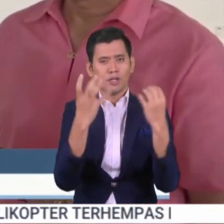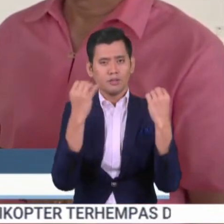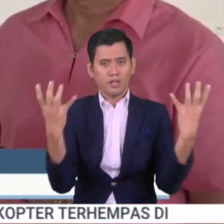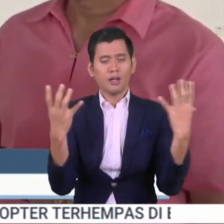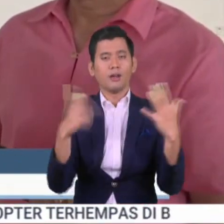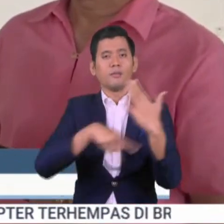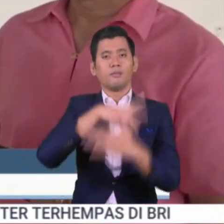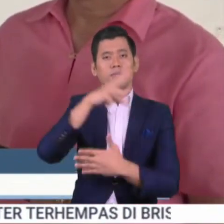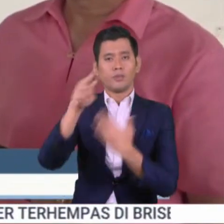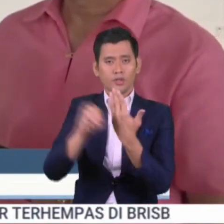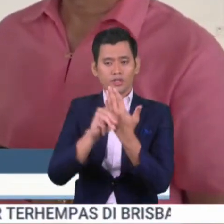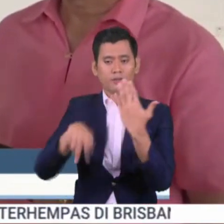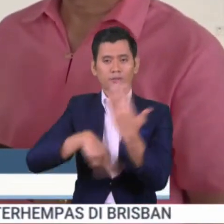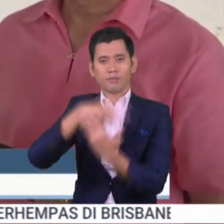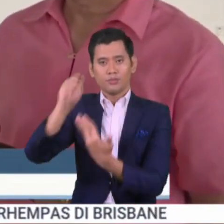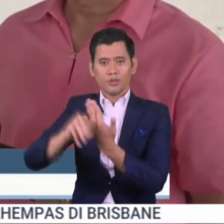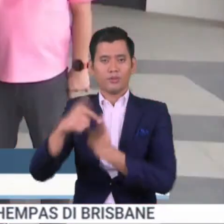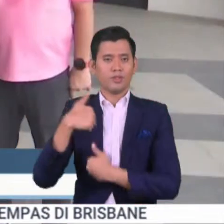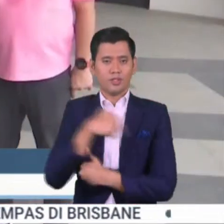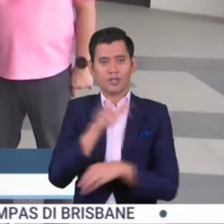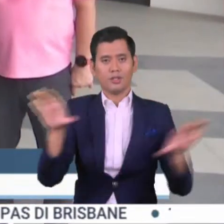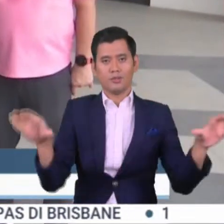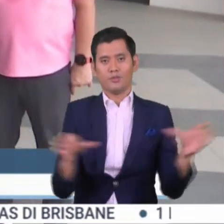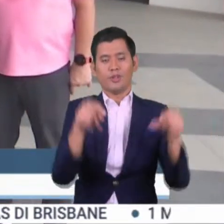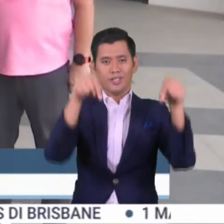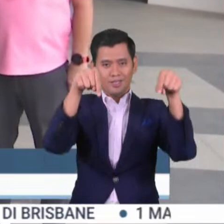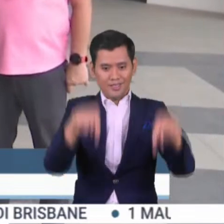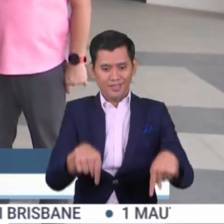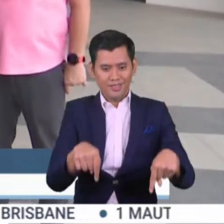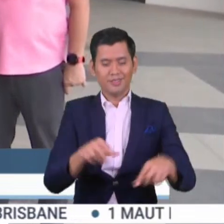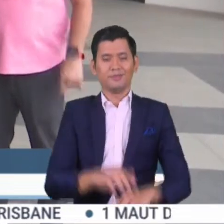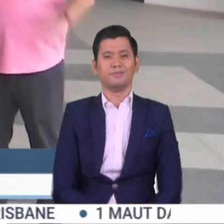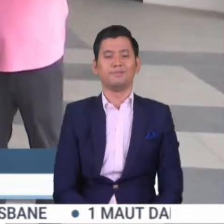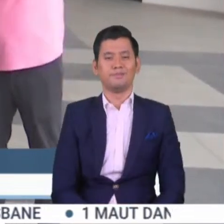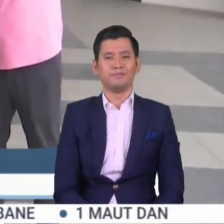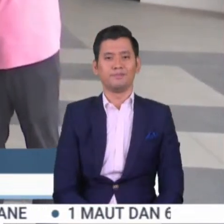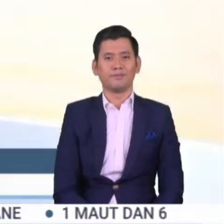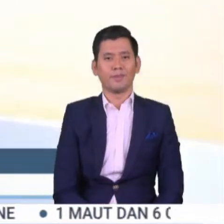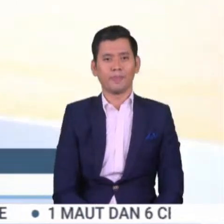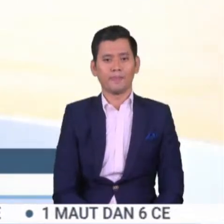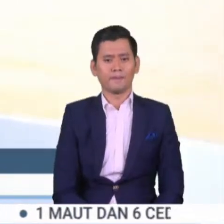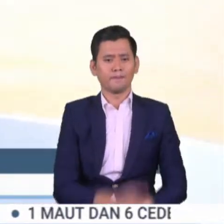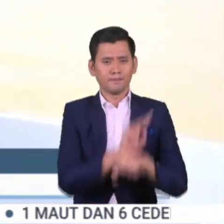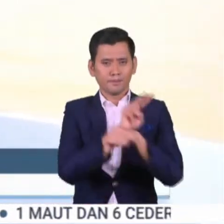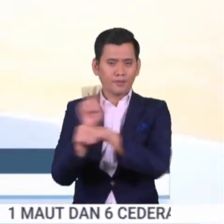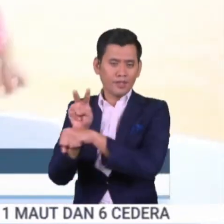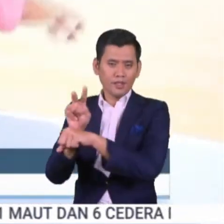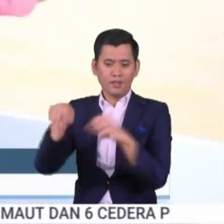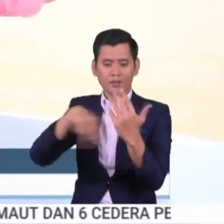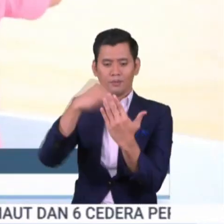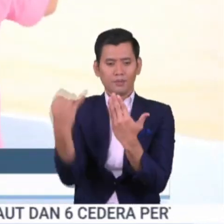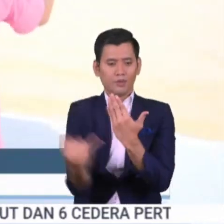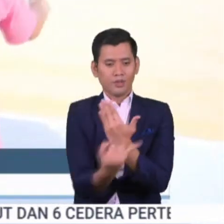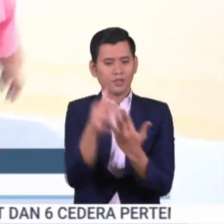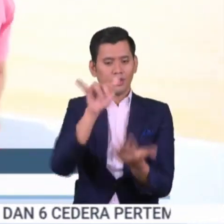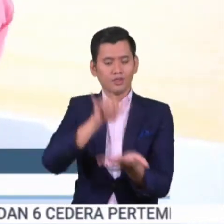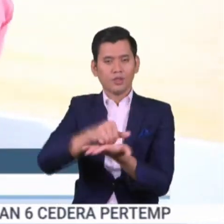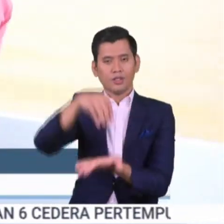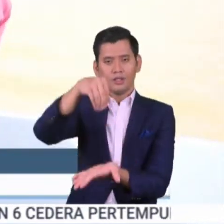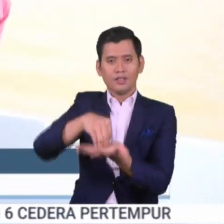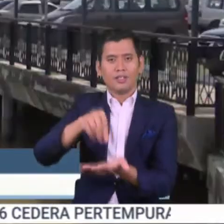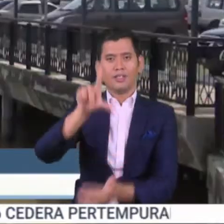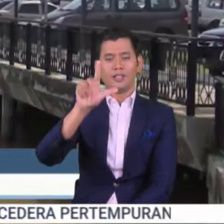dapat kita jalankan di sini. Beliau menyatakan demikian pada media selepas meninjau perkembangan projek itu di